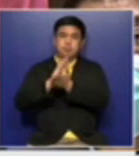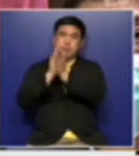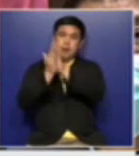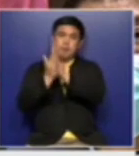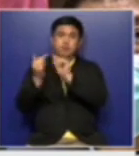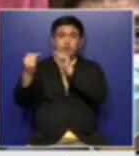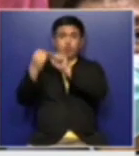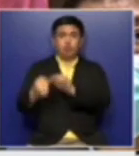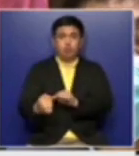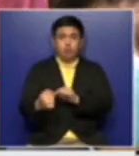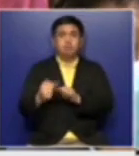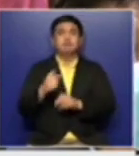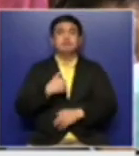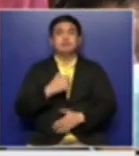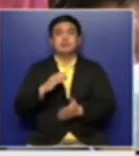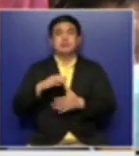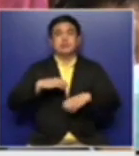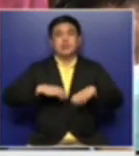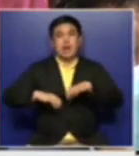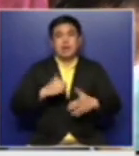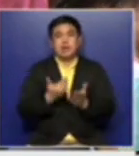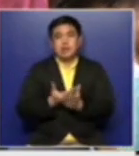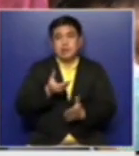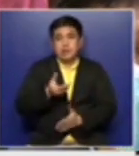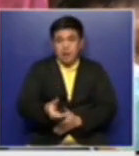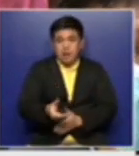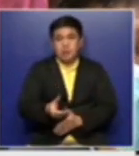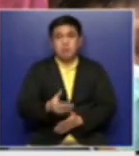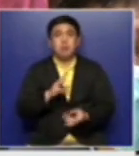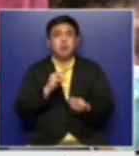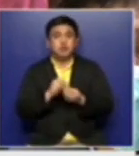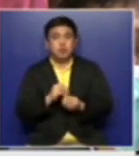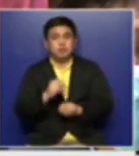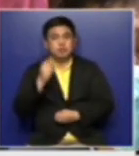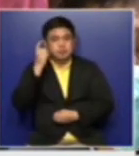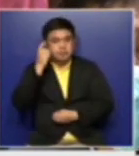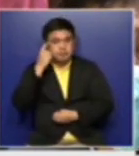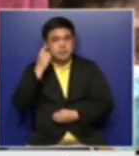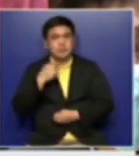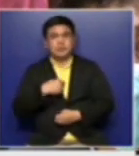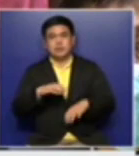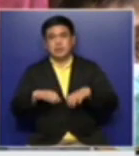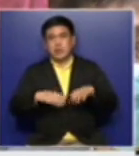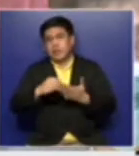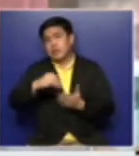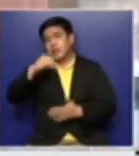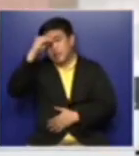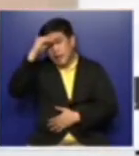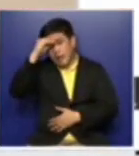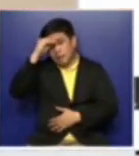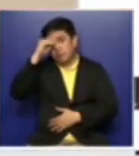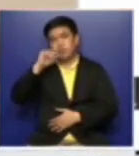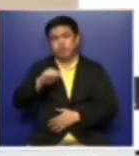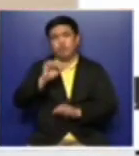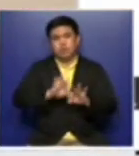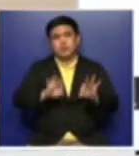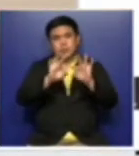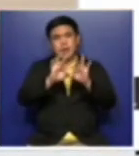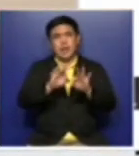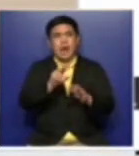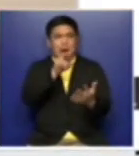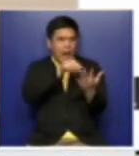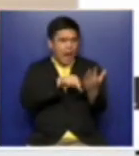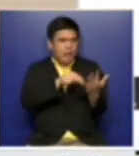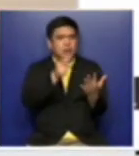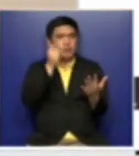รัฐควรจัดสรรงบประมาณที่พอเหมาะสมกับพันธกิจการจัดการศึกษาผู้เรียนจำเป็นจะต้องอ่าน